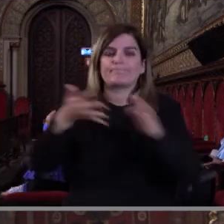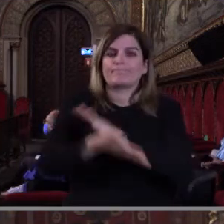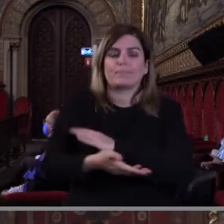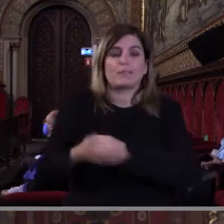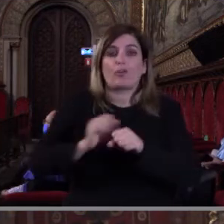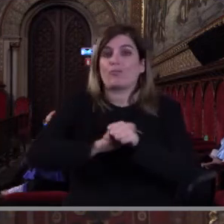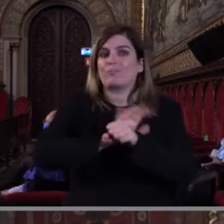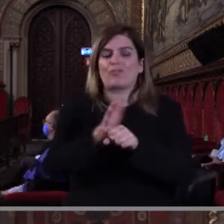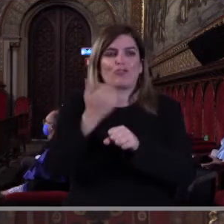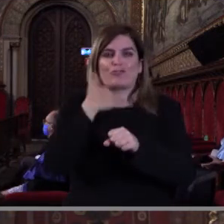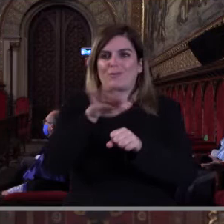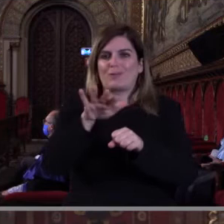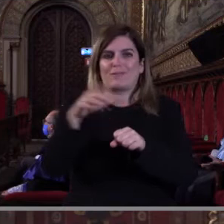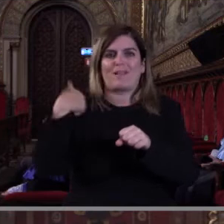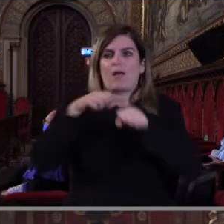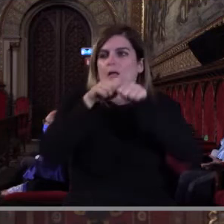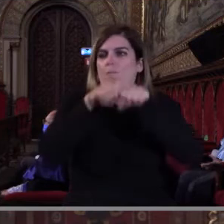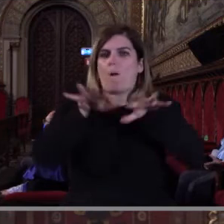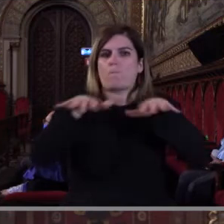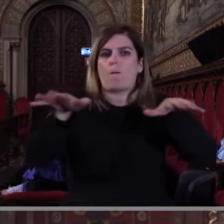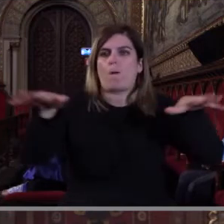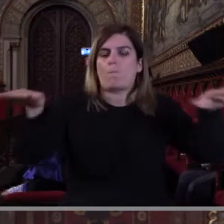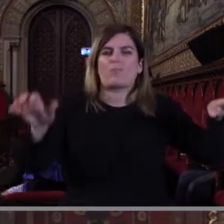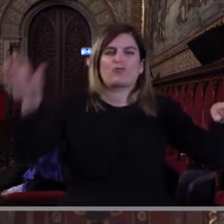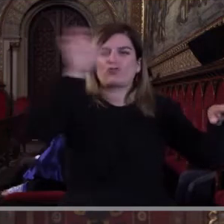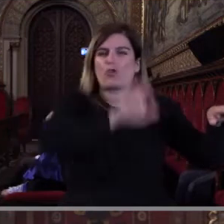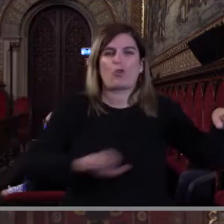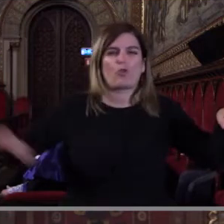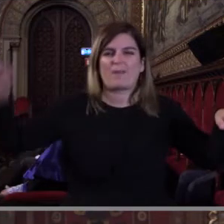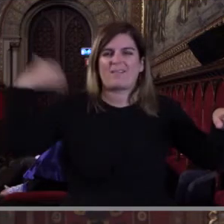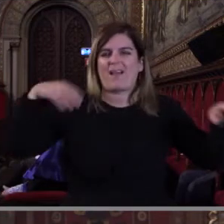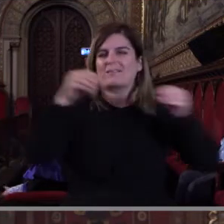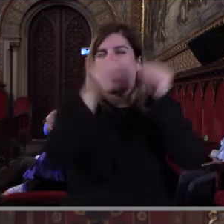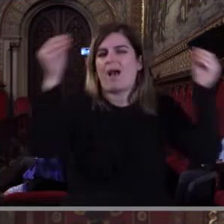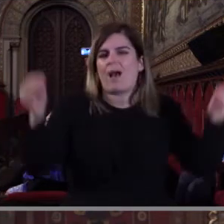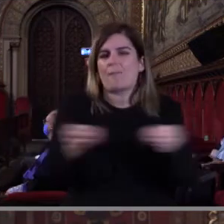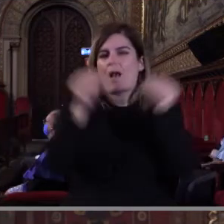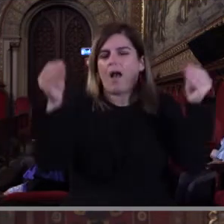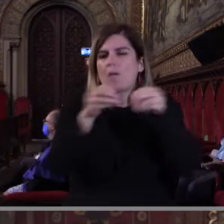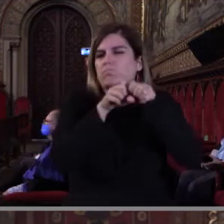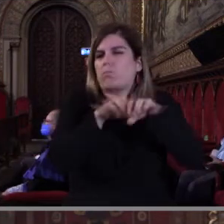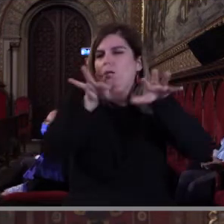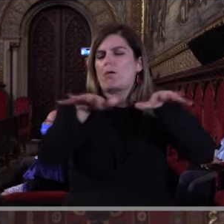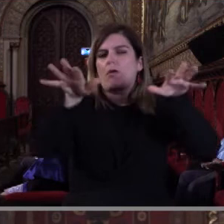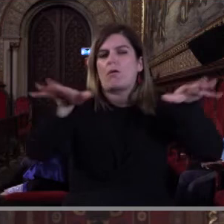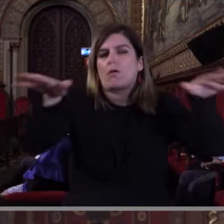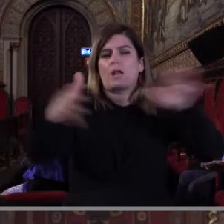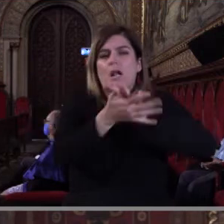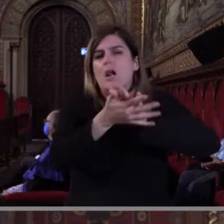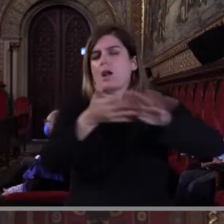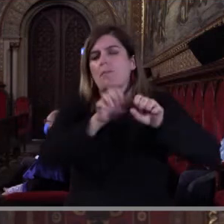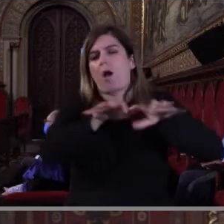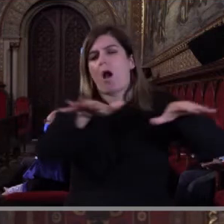estava estesa entre nosaltres i entre altres països d'Europa des de feia setmanes i que avançava de forma molt ràpida